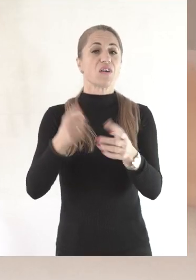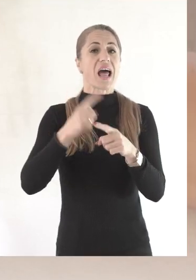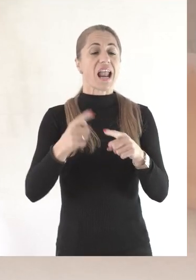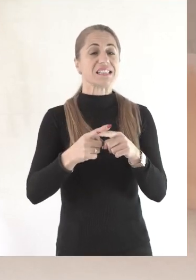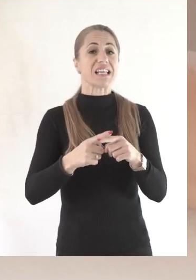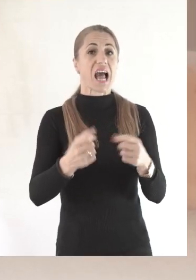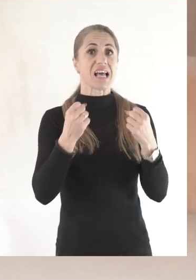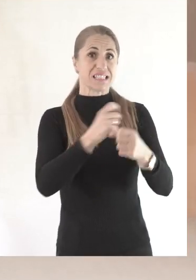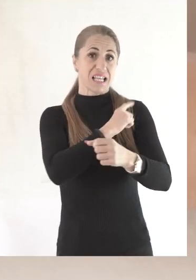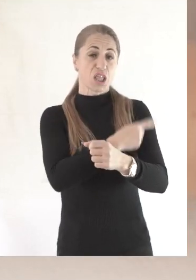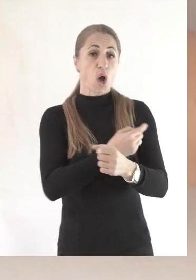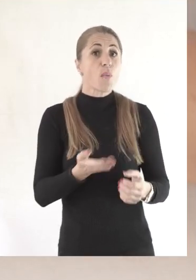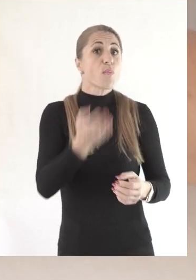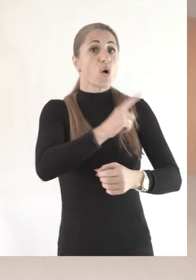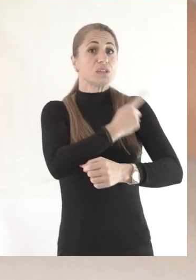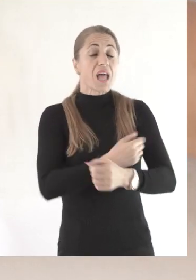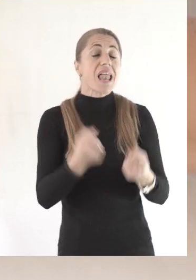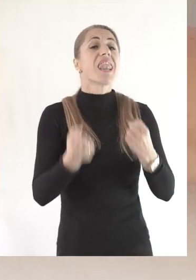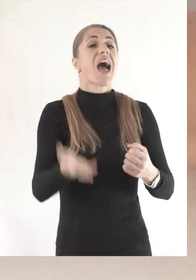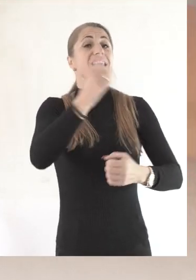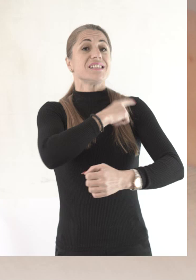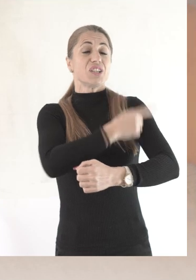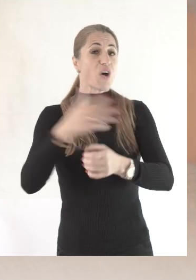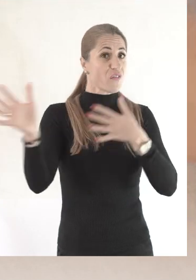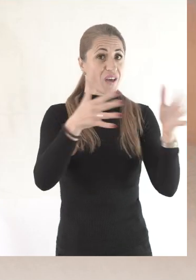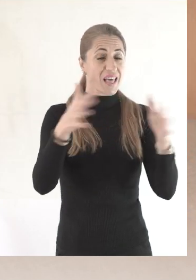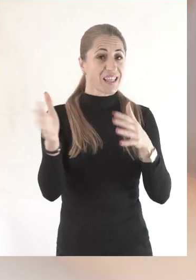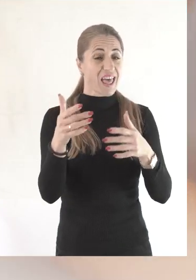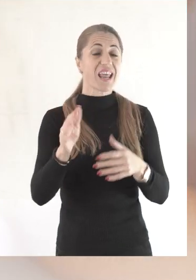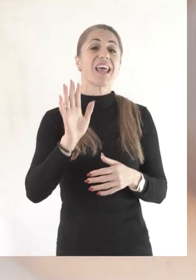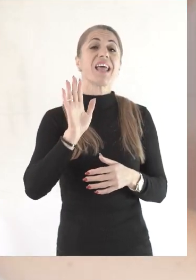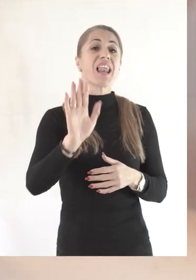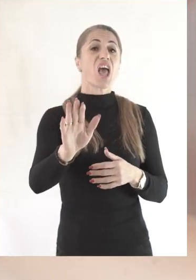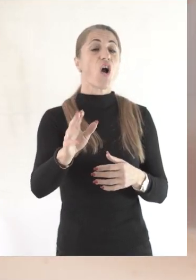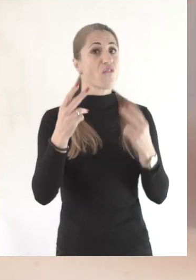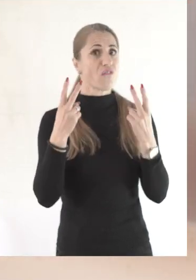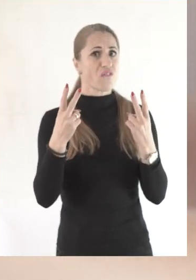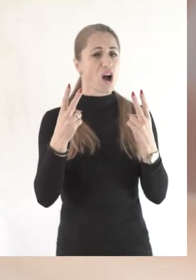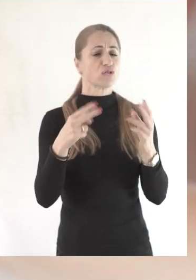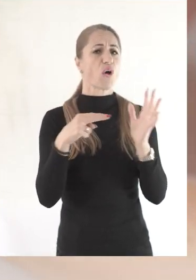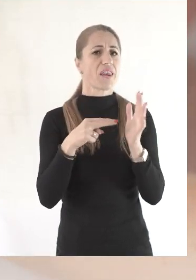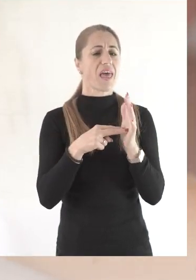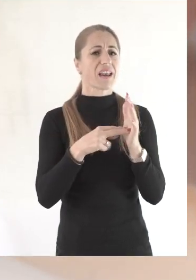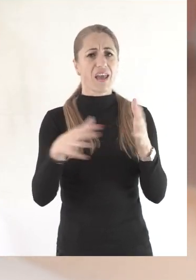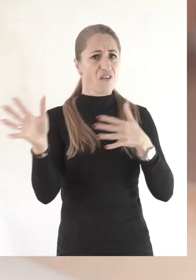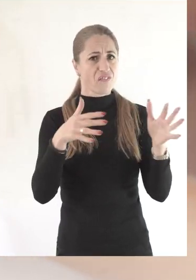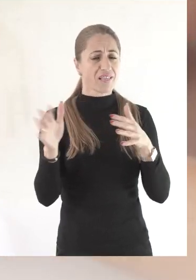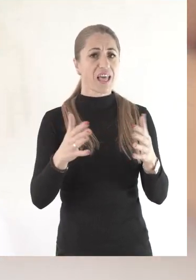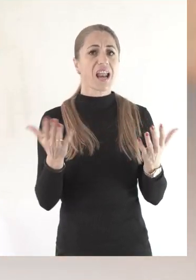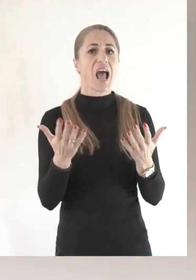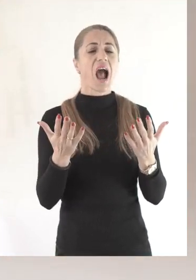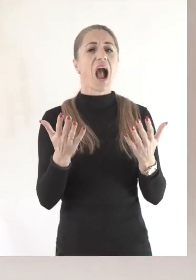разлика меѓу силно, посилно, најсилно дување на ветерот и значењето на употребата на енергијата на ветерот